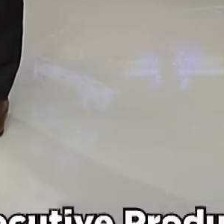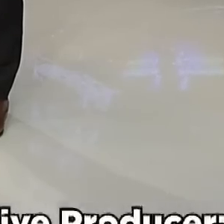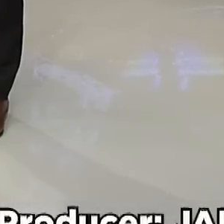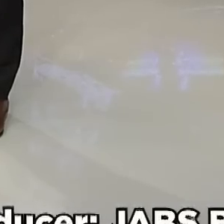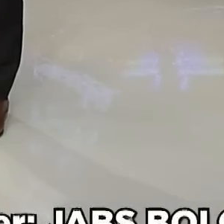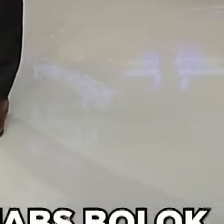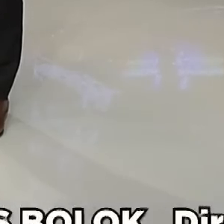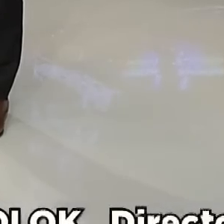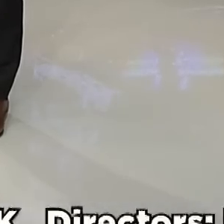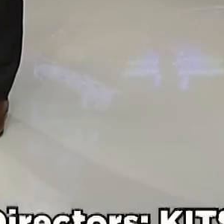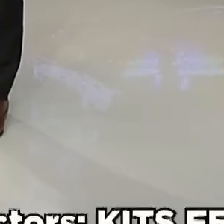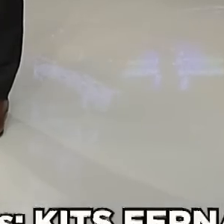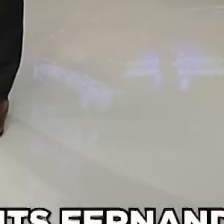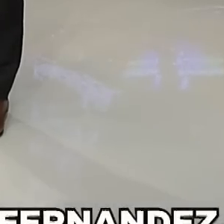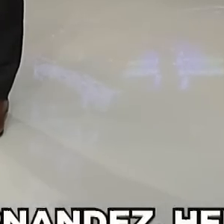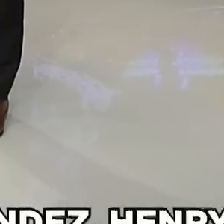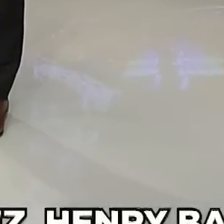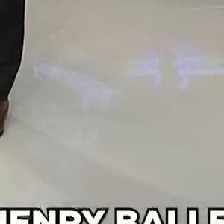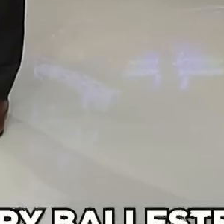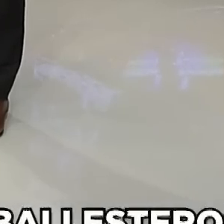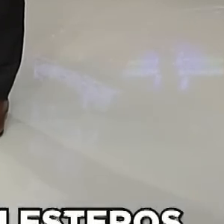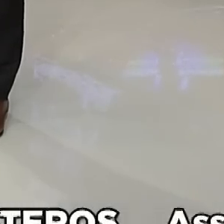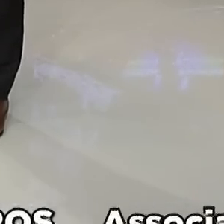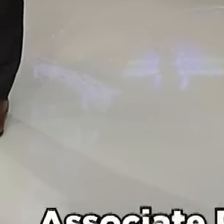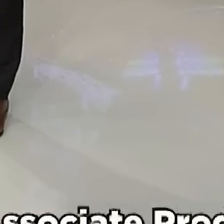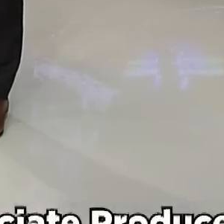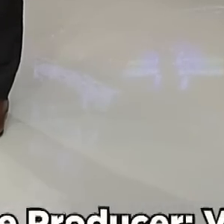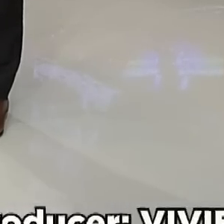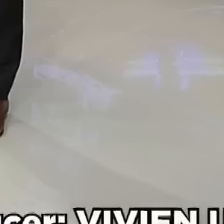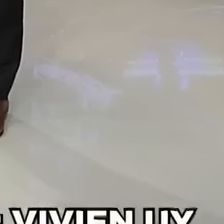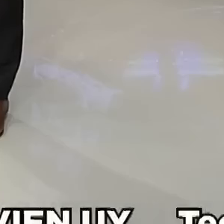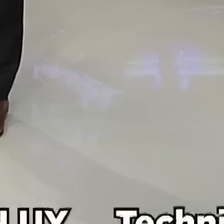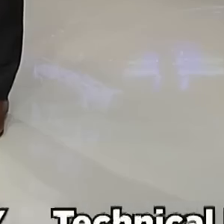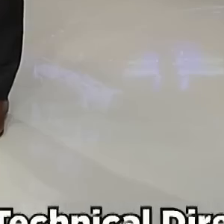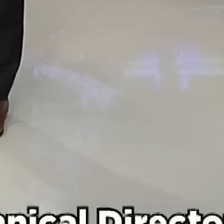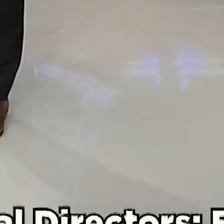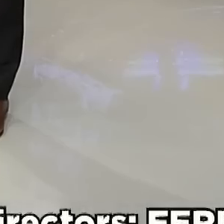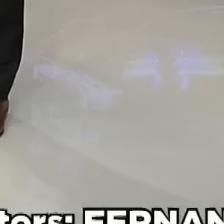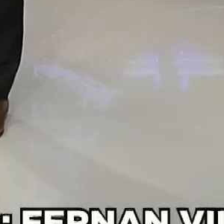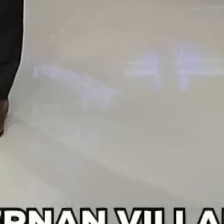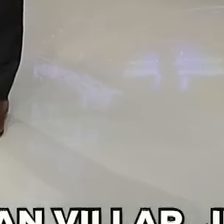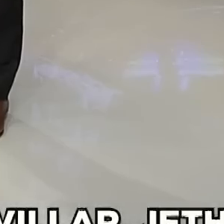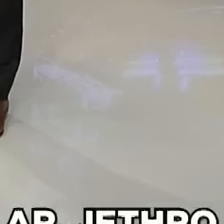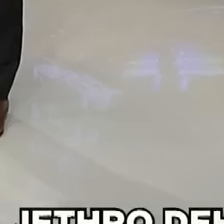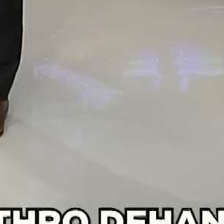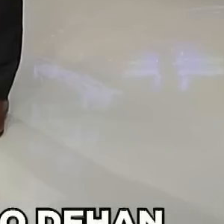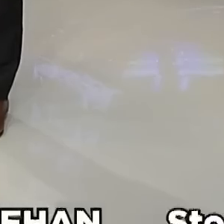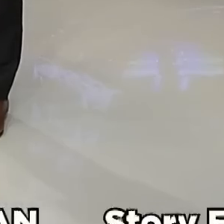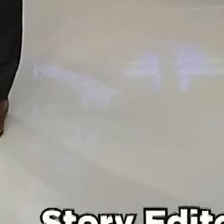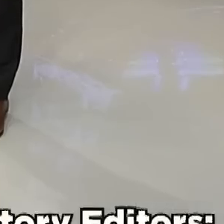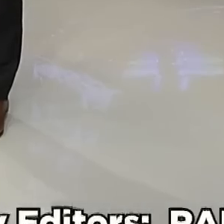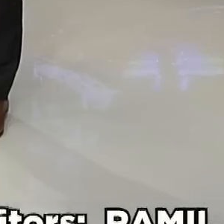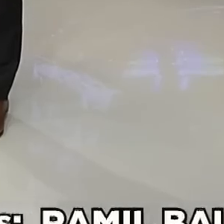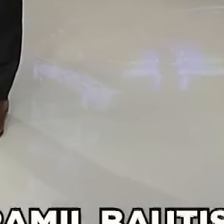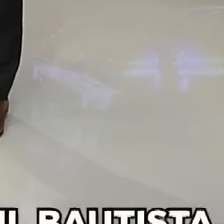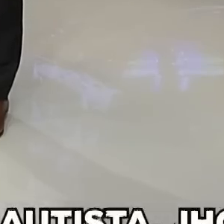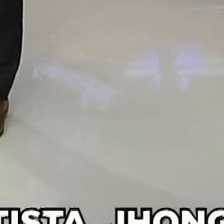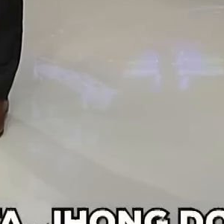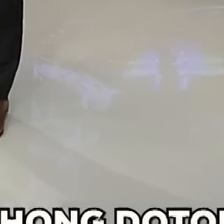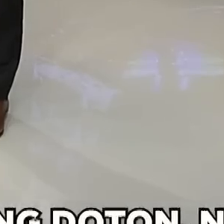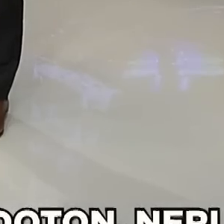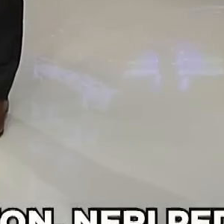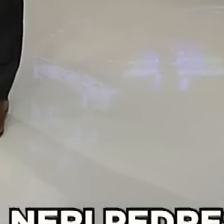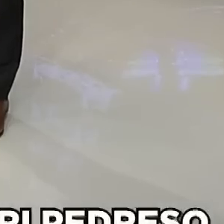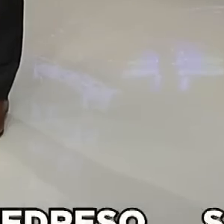20 years ago. Antindi ng filter naman na yun eh. Ay, yung technology din. Yeah. Tama. Lahat na papabata. Oo. Oh, di ba? Pwede ka